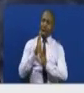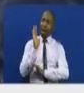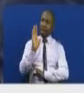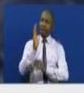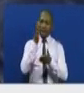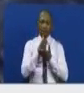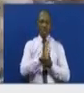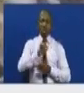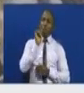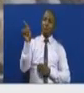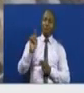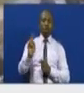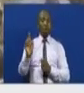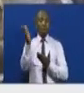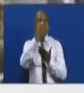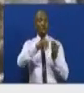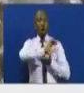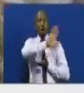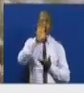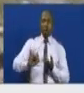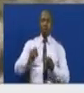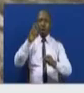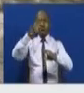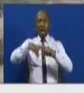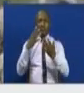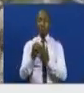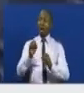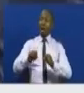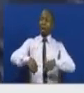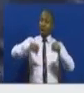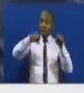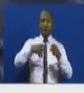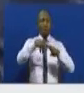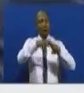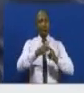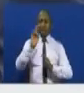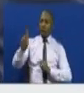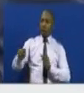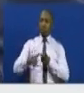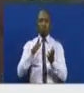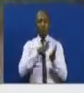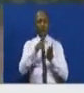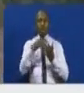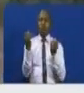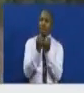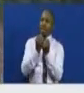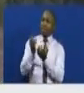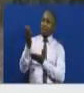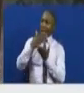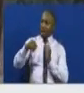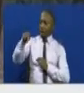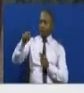na sio pale tu, maeneo yote. Kwa hiyo tutakaa na manager, uzuri wa kandarasi wapo, ni kuwaelekeza tu watufungulie maeneo. Barabara ya